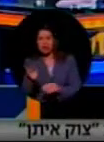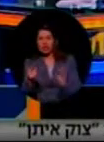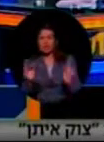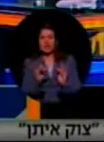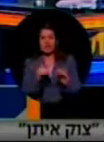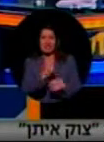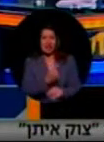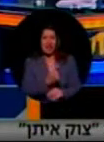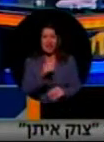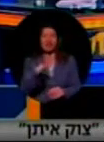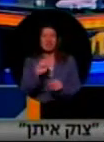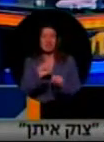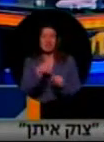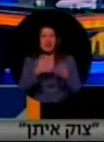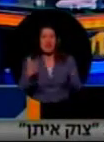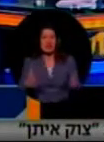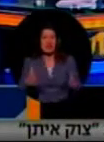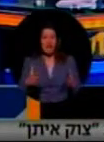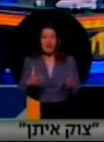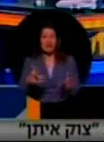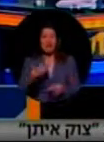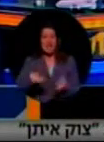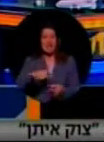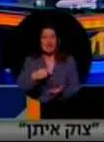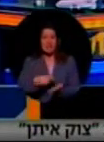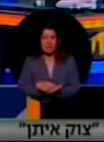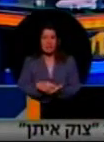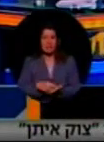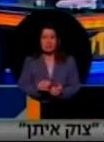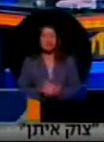הגדלת היקף הפיצויים והגדלת טווח הפיצויים. לפני הרבה דברים אחרים. נכון. יפה.